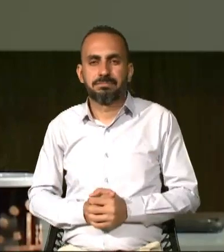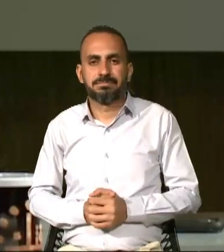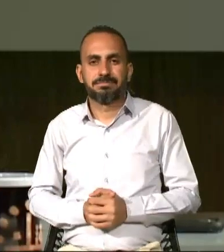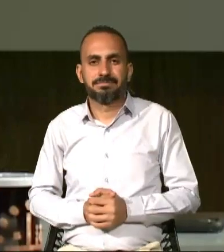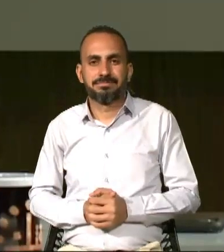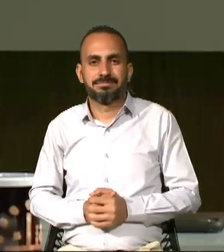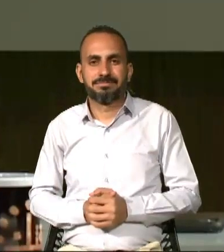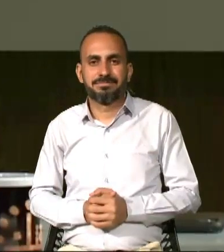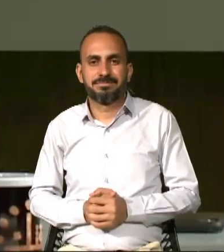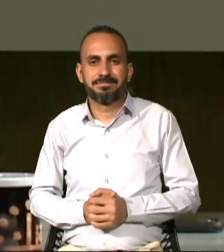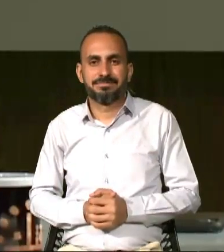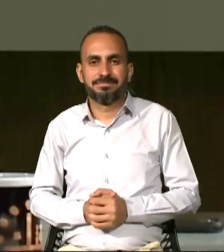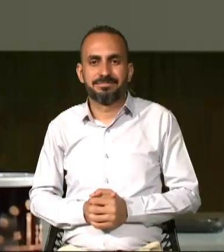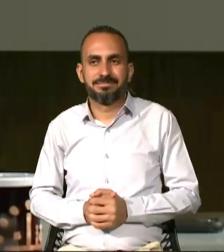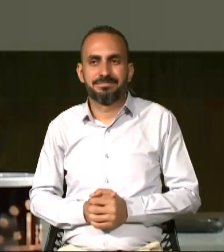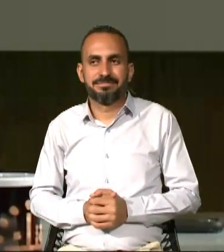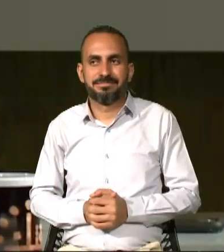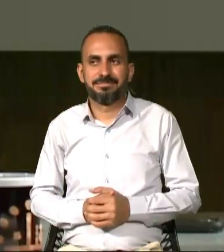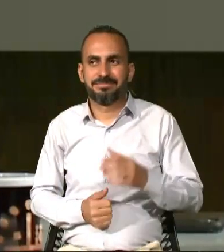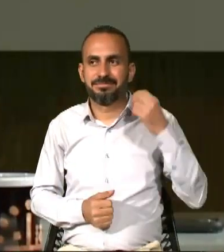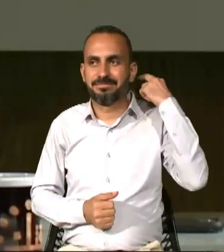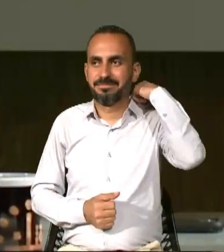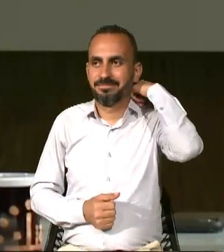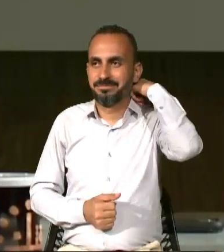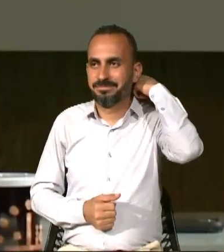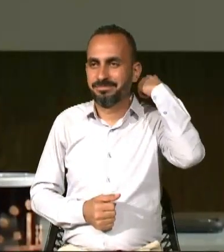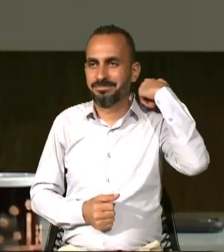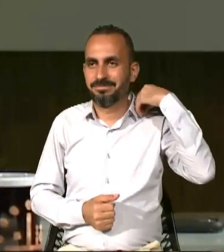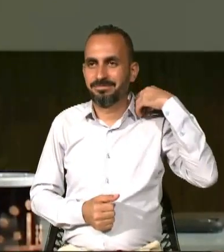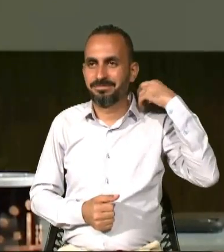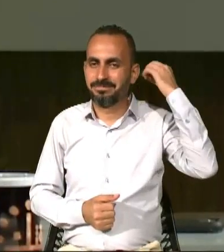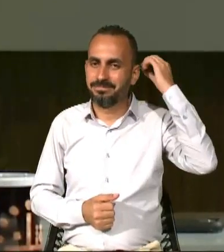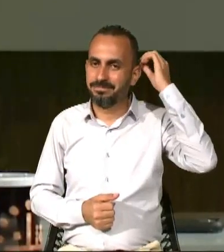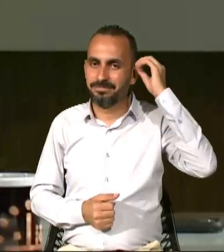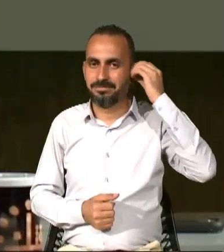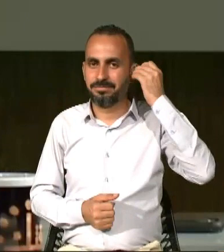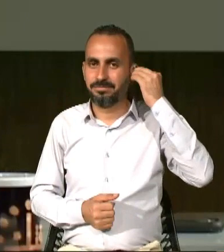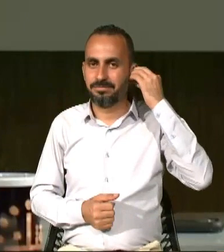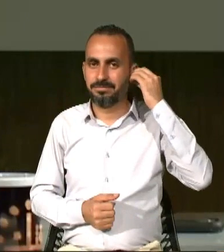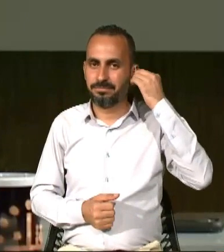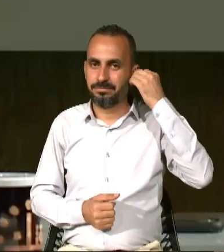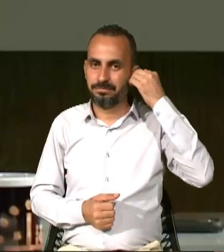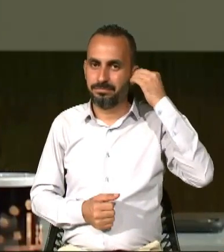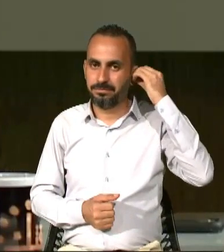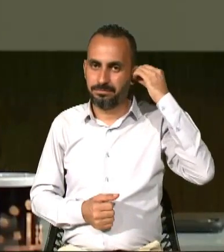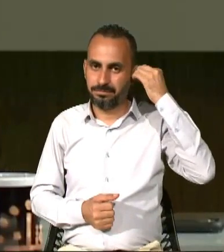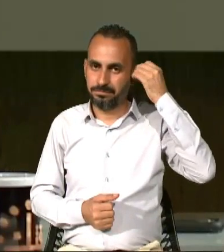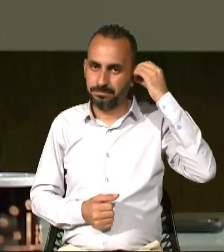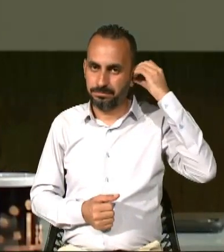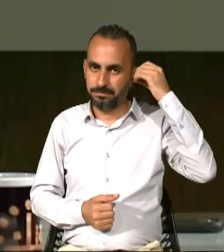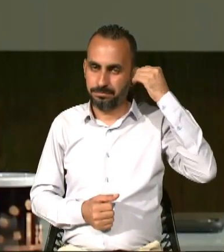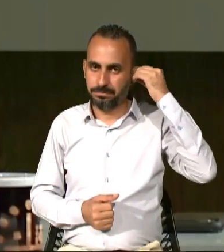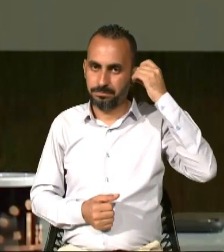مش انا. لا لا ايوه. الو الو ايوه، ناخد تليفون.